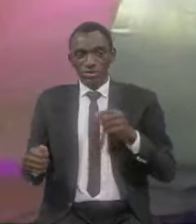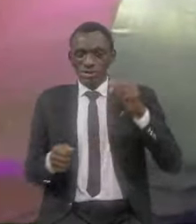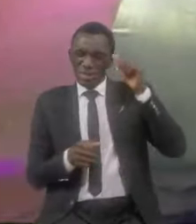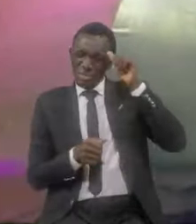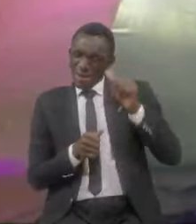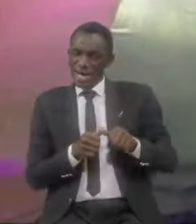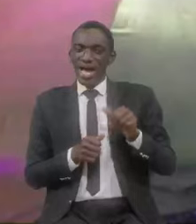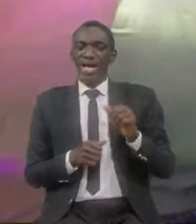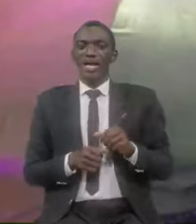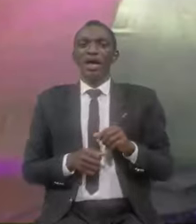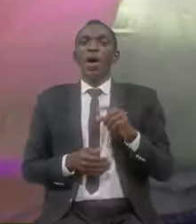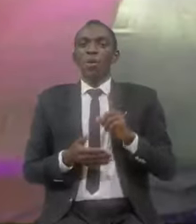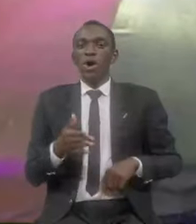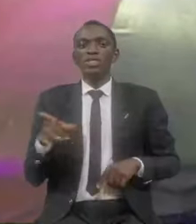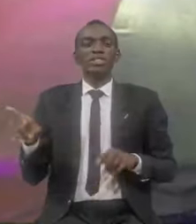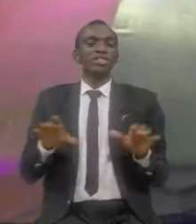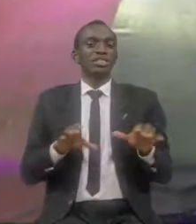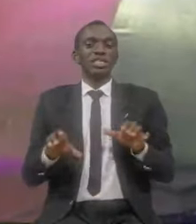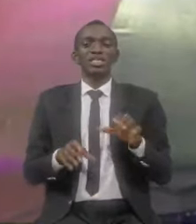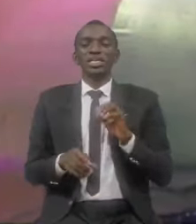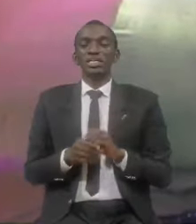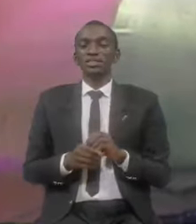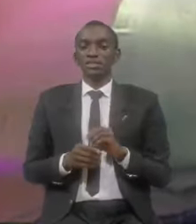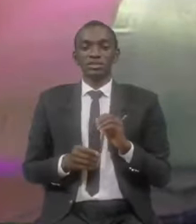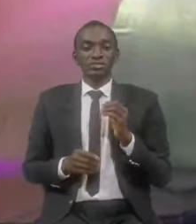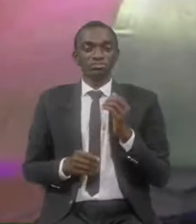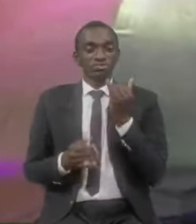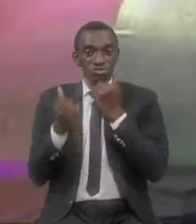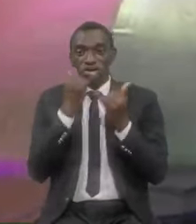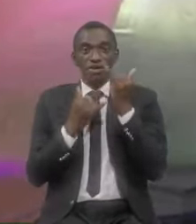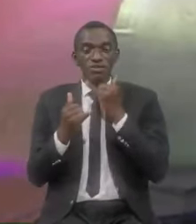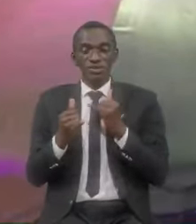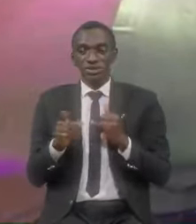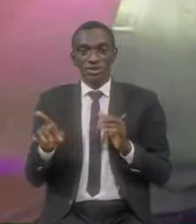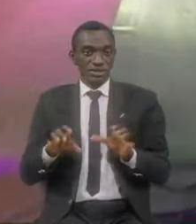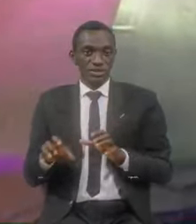vous avez toujours le souvenir de ce que vous avez fait en vous.